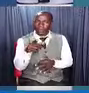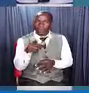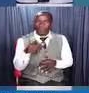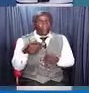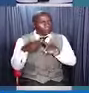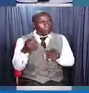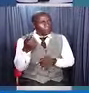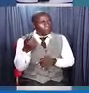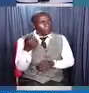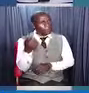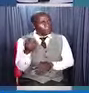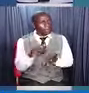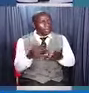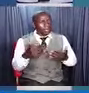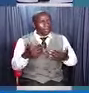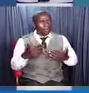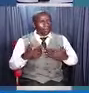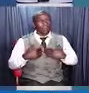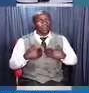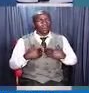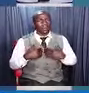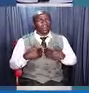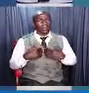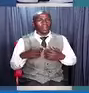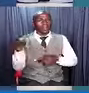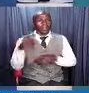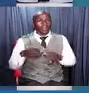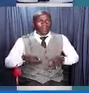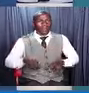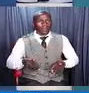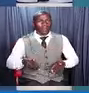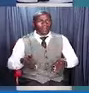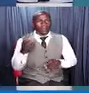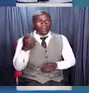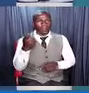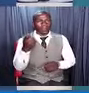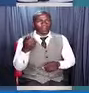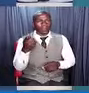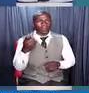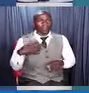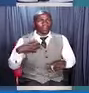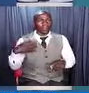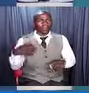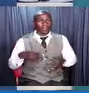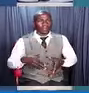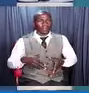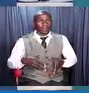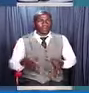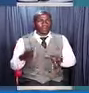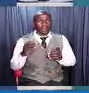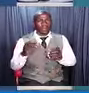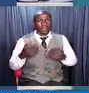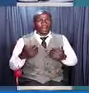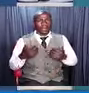kwa kile kidogo. In the little that. Siku za upungufu bado ni mwaminifu. During the deficiencies still. Siku za vingi bado ni mwaminifu. When his there is plenty.